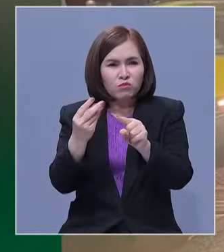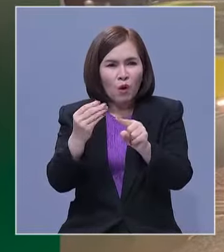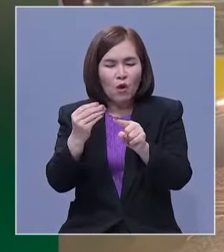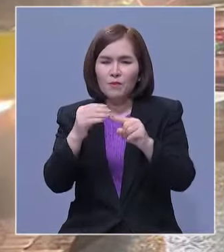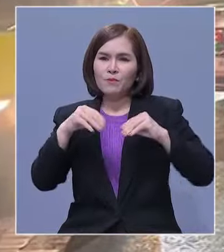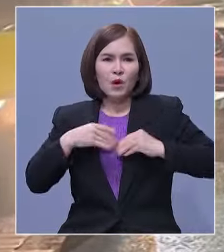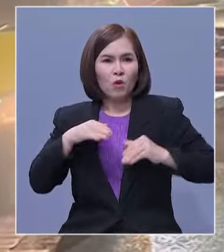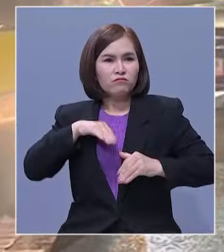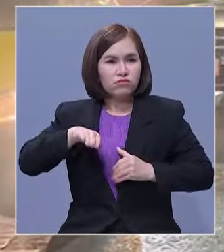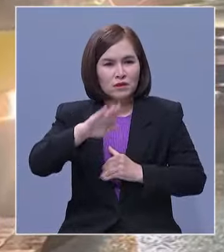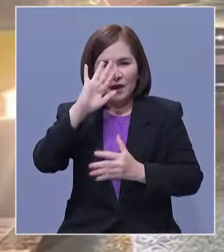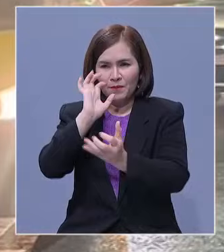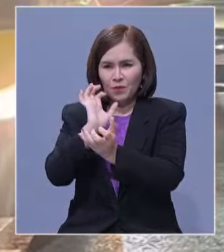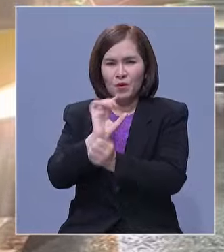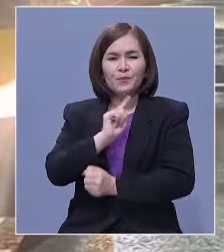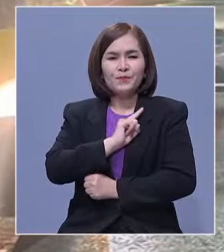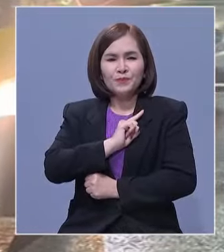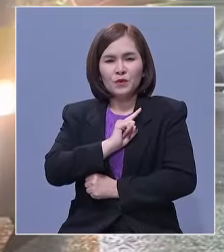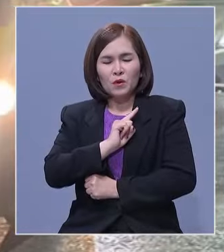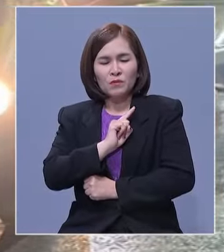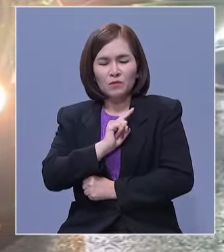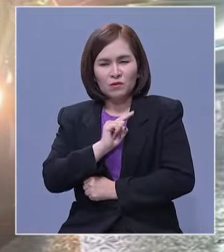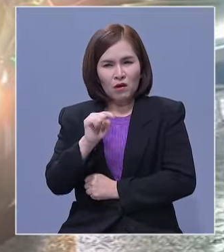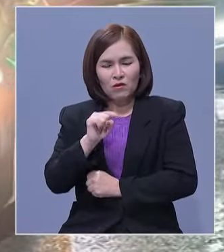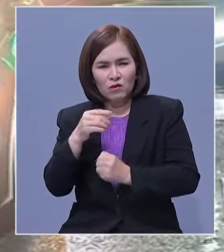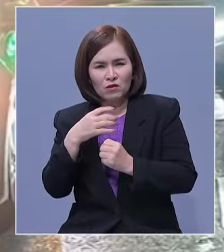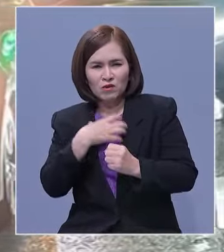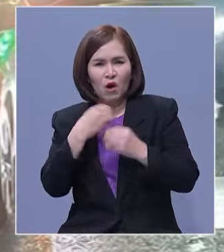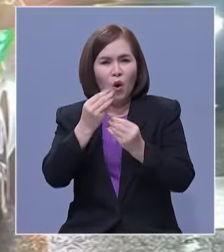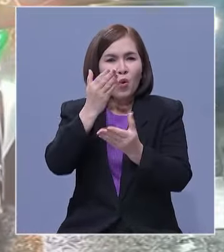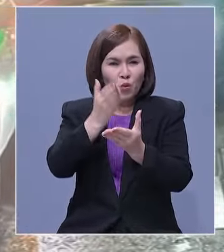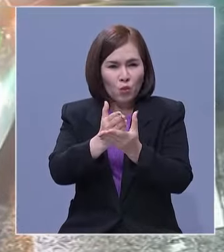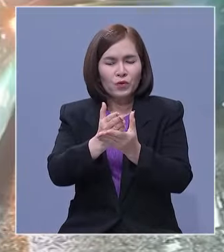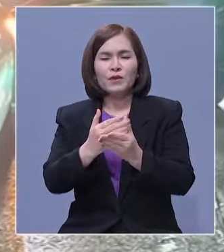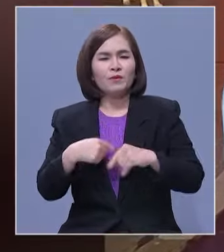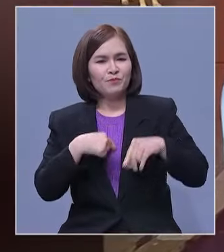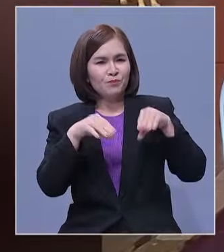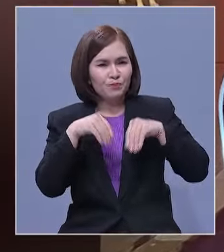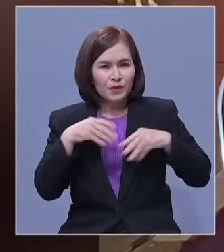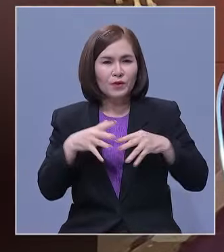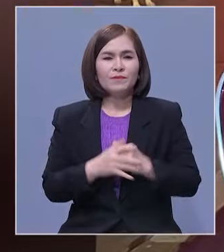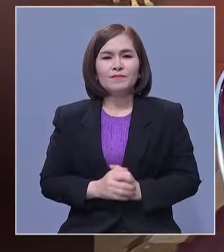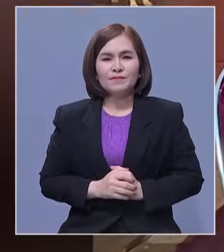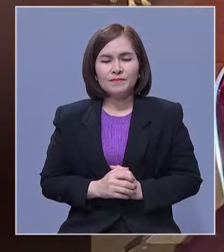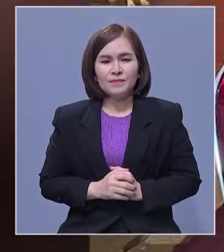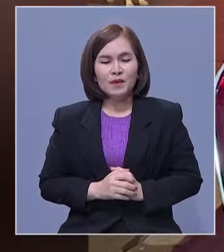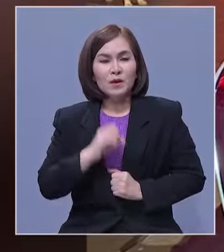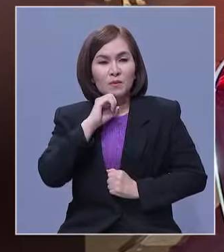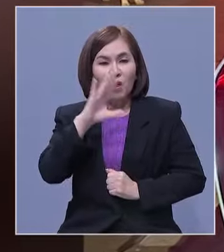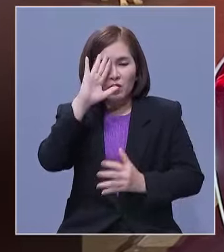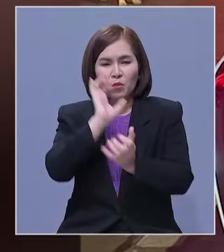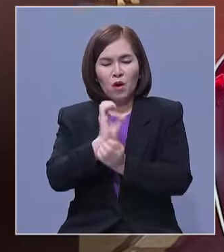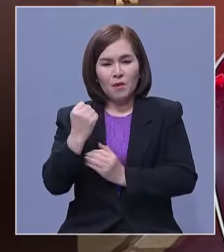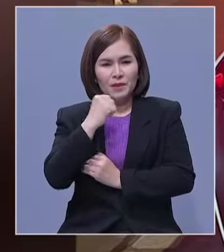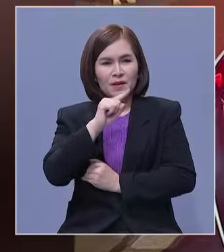ตำรวจพยายามที่จะสกัดเอาไว้นะคะแล้วก็เป็นแบบภาพที่คุณผู้ชมเห็นแต่บอกว่าตำรวจไม่มีอำนาจจับกุม